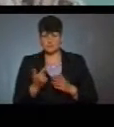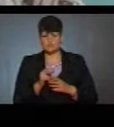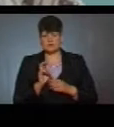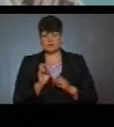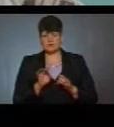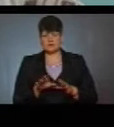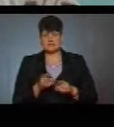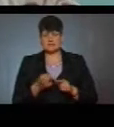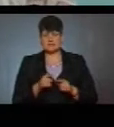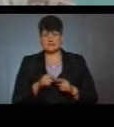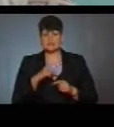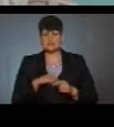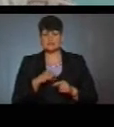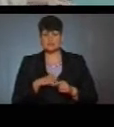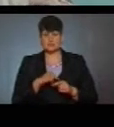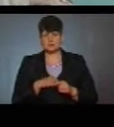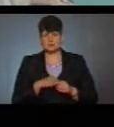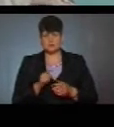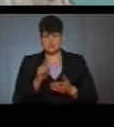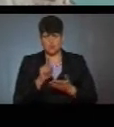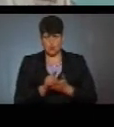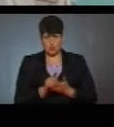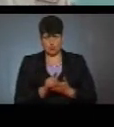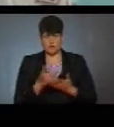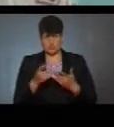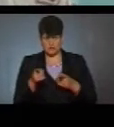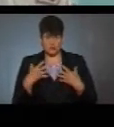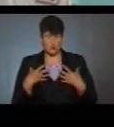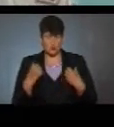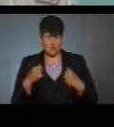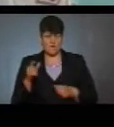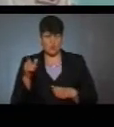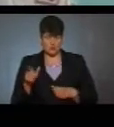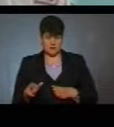якийсь внутрішній, знаєте, внутрішній якийсь обов'язок. Якщо ти здорова людина,